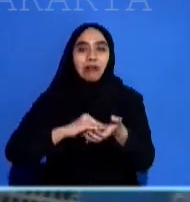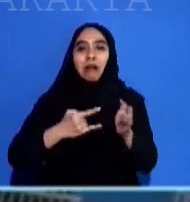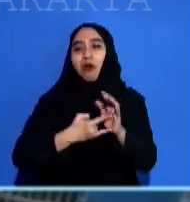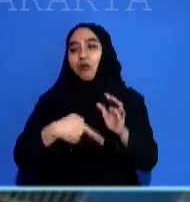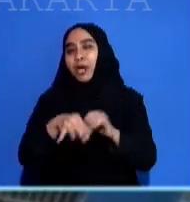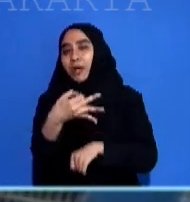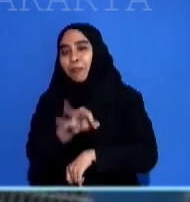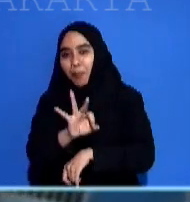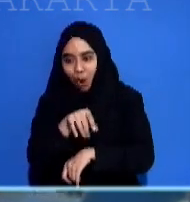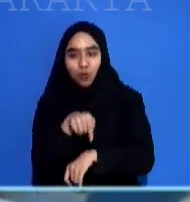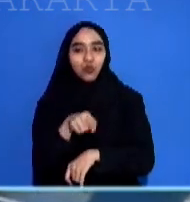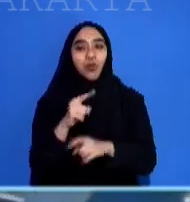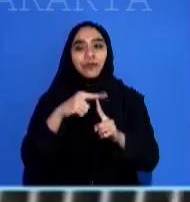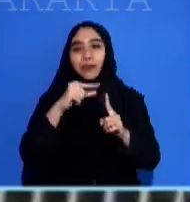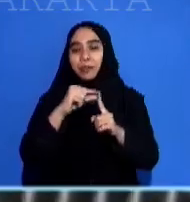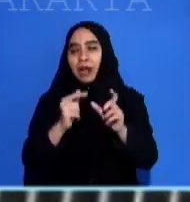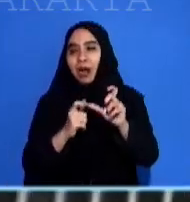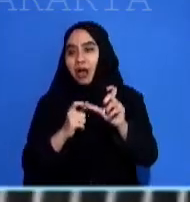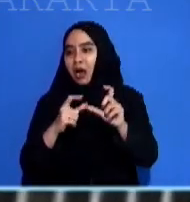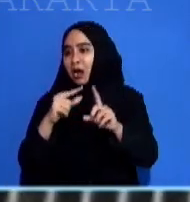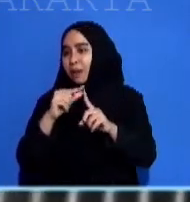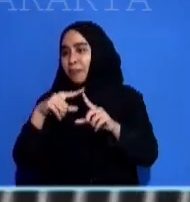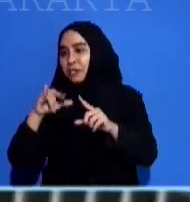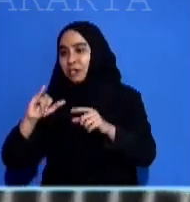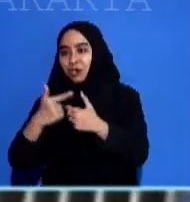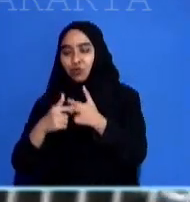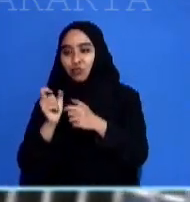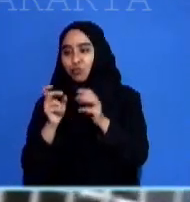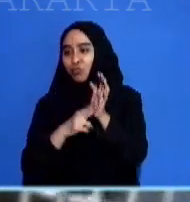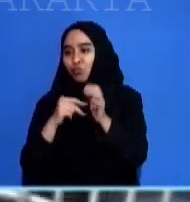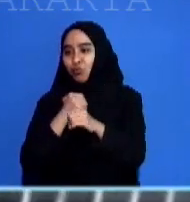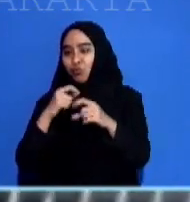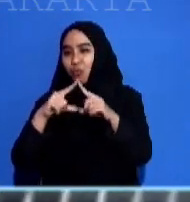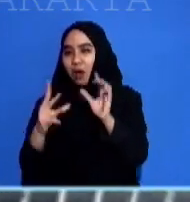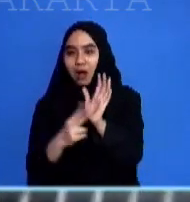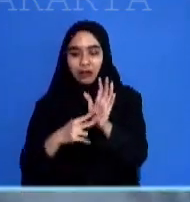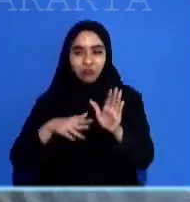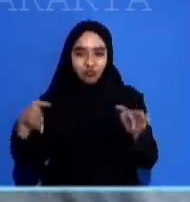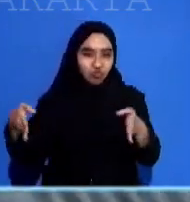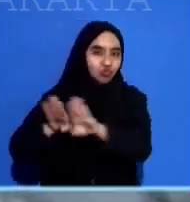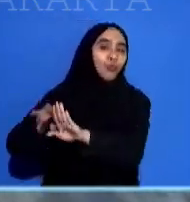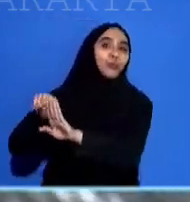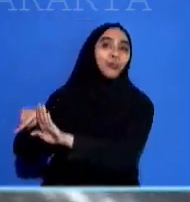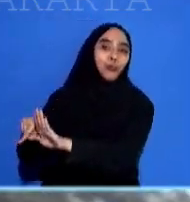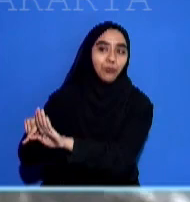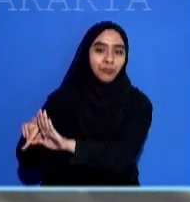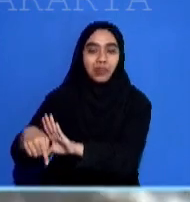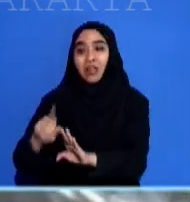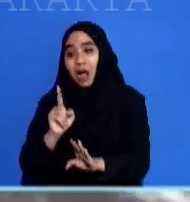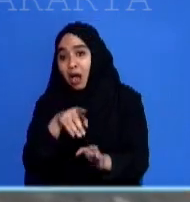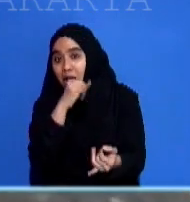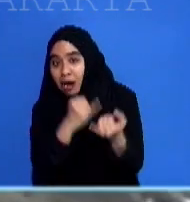kanguhial piungan sampun dipun tutup permanen pihakipun Ugi sampun ngerantam ngolah residu saperlu dipun damel